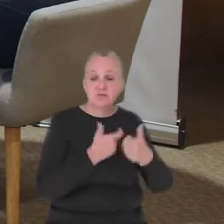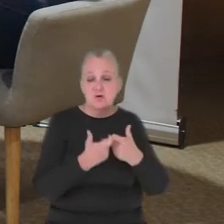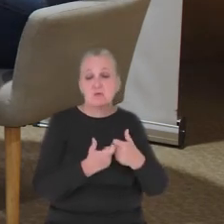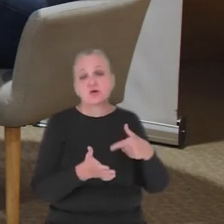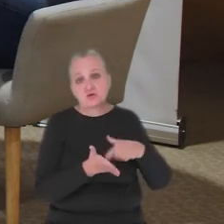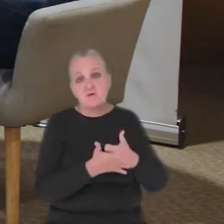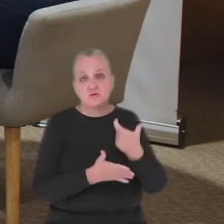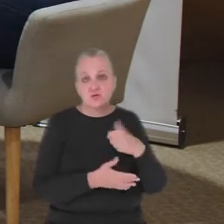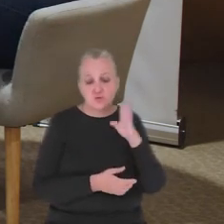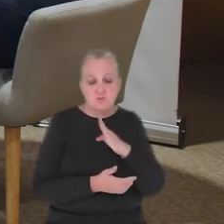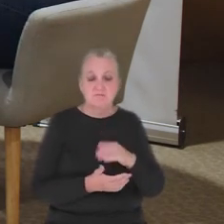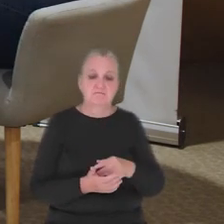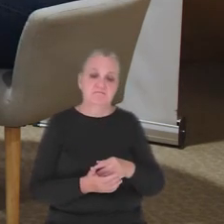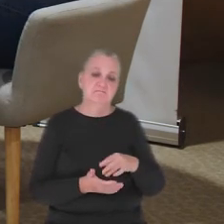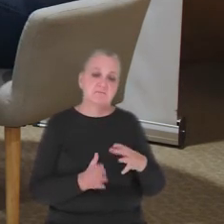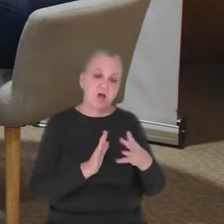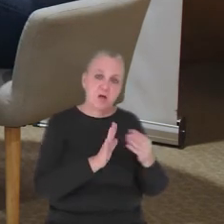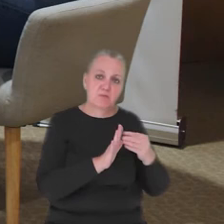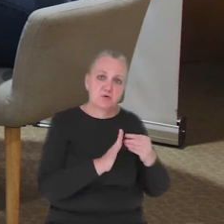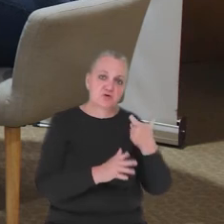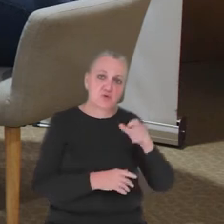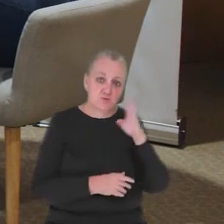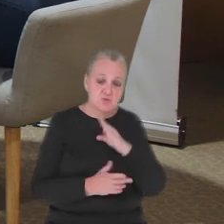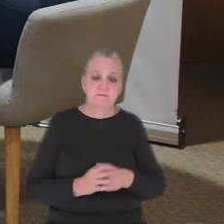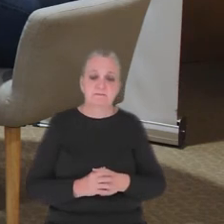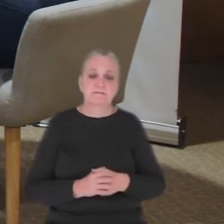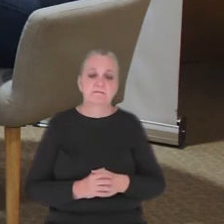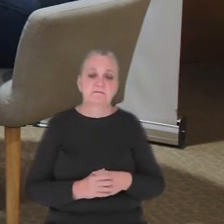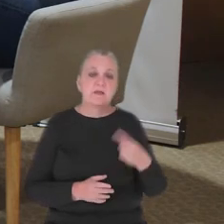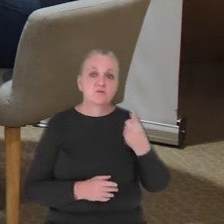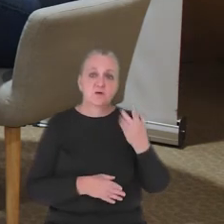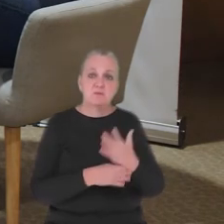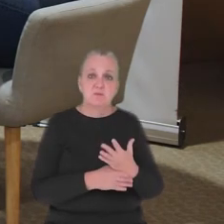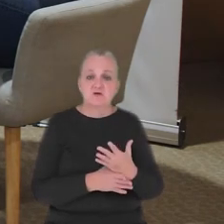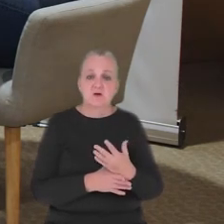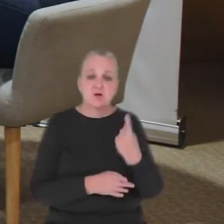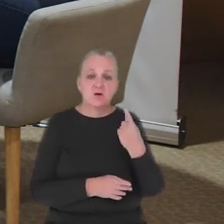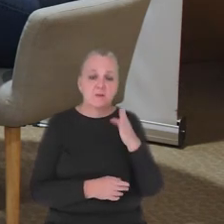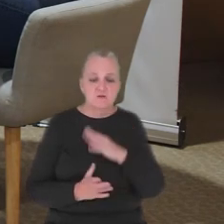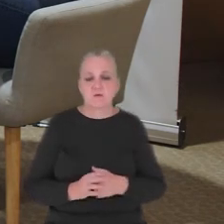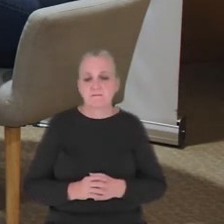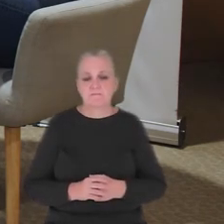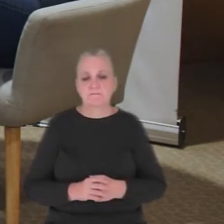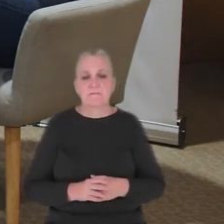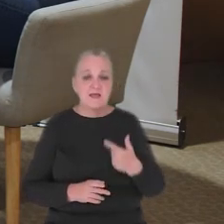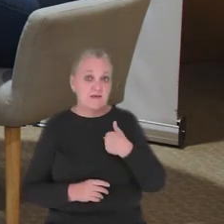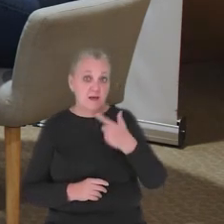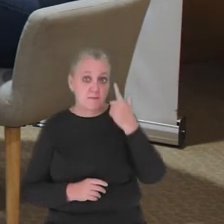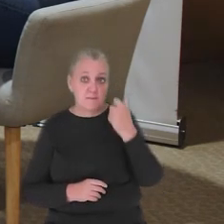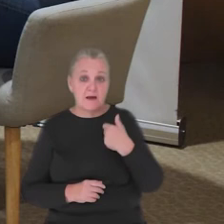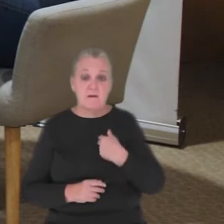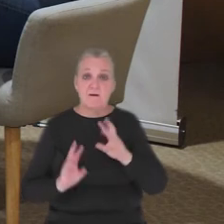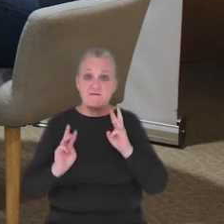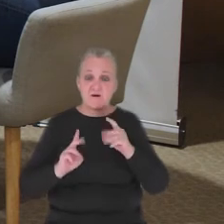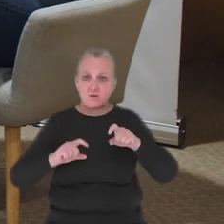i drukowali mu za jeden, te 100 egzemplarzy, złoty 50 zł za jeden egzemplarz. I ja pamiętam, że siedziałam na tych